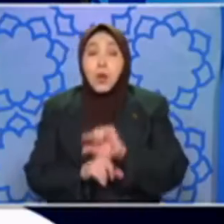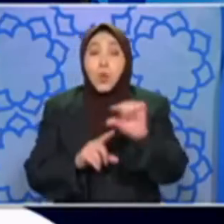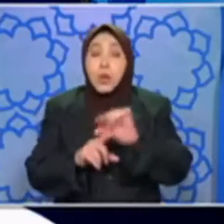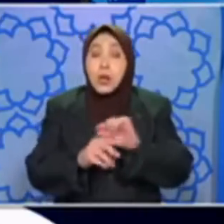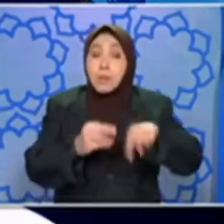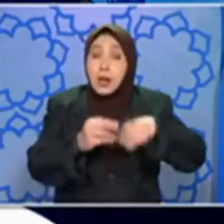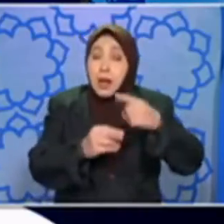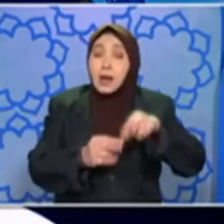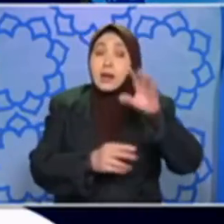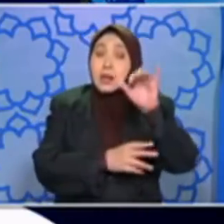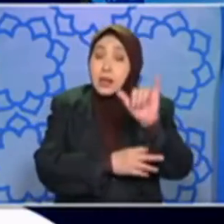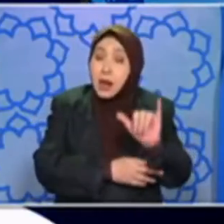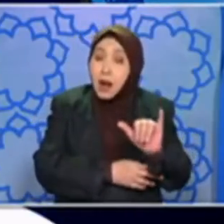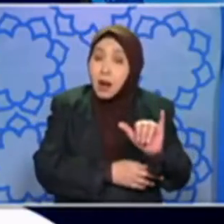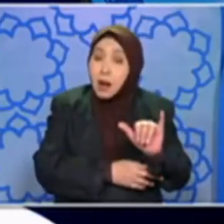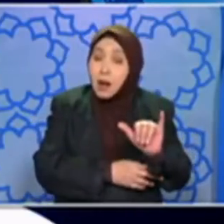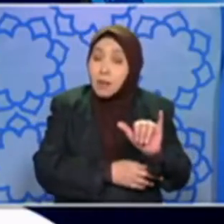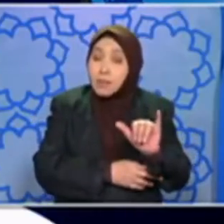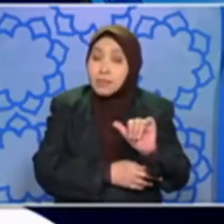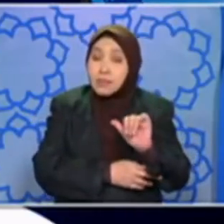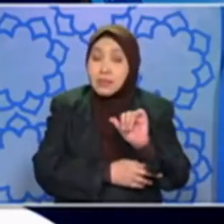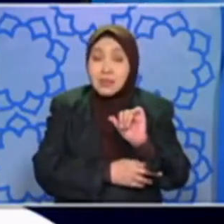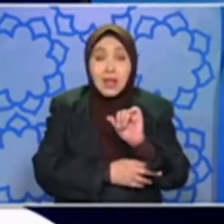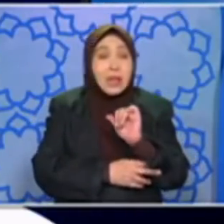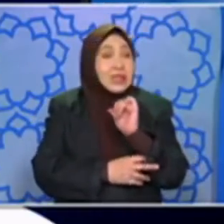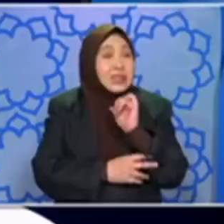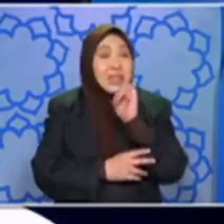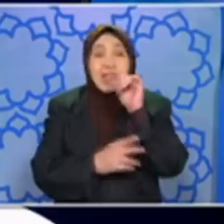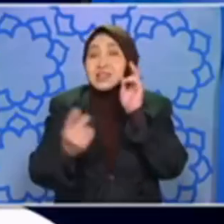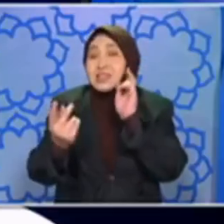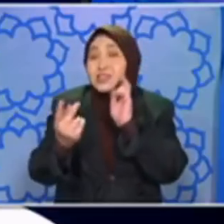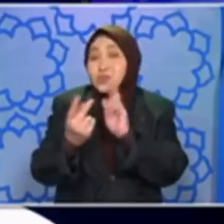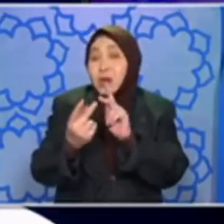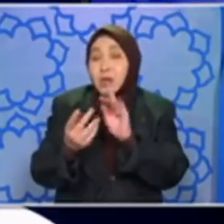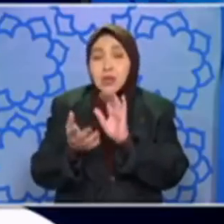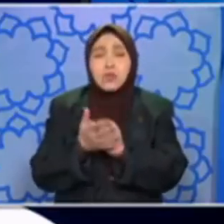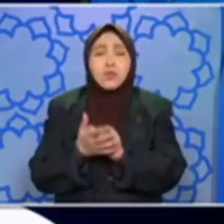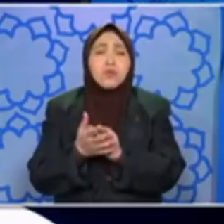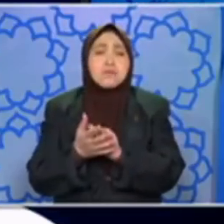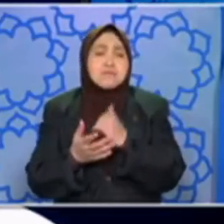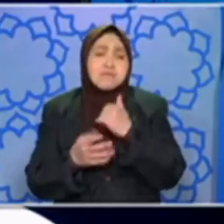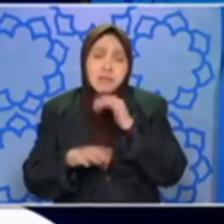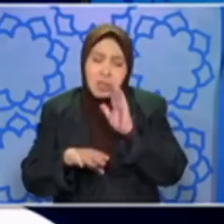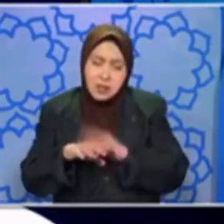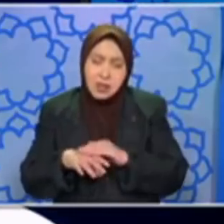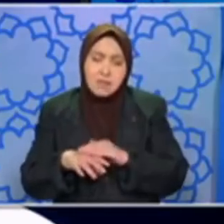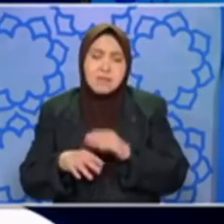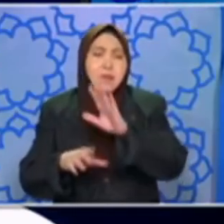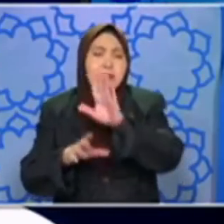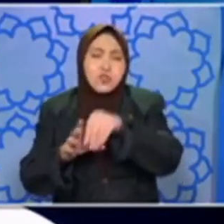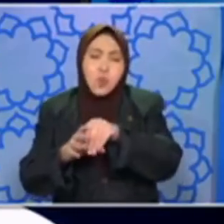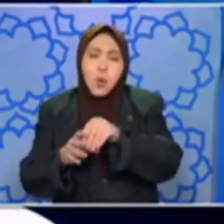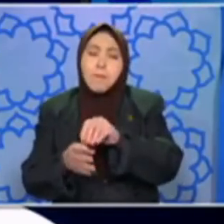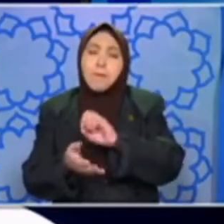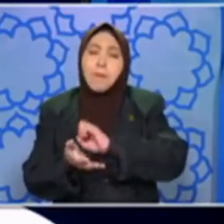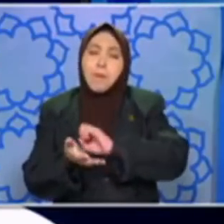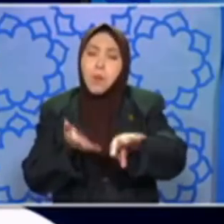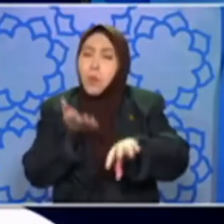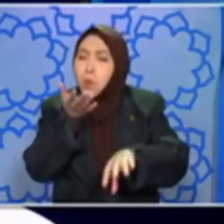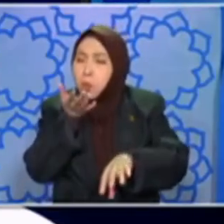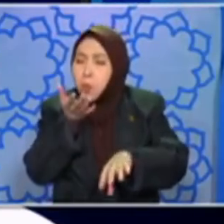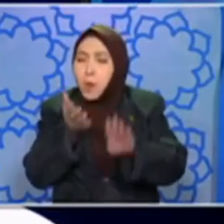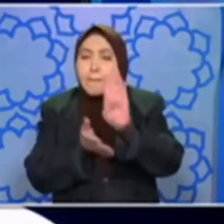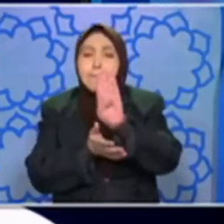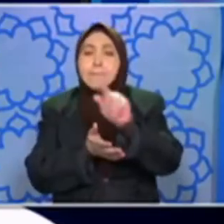perkara yang tidak kena pada tempatnya, itu dinamakan membazir. Tetapi kalau guna pada tempatnya, ya, pada perkara